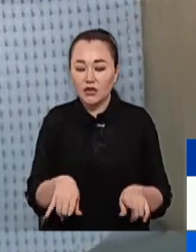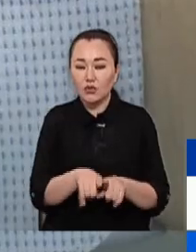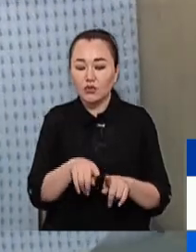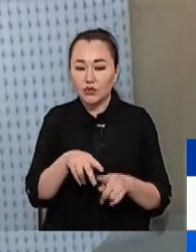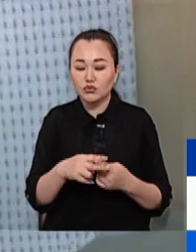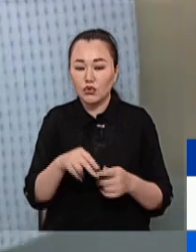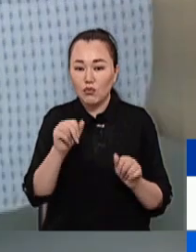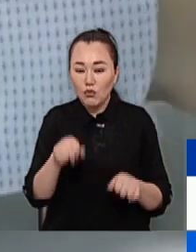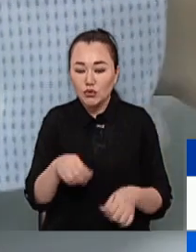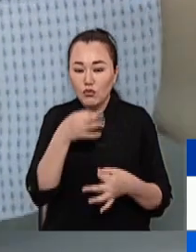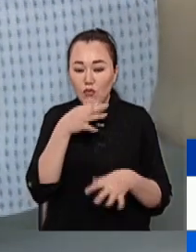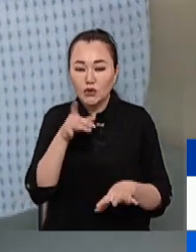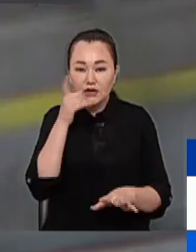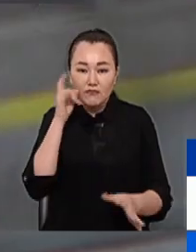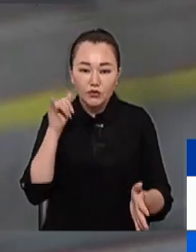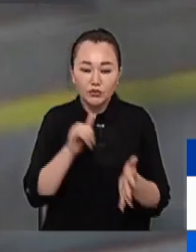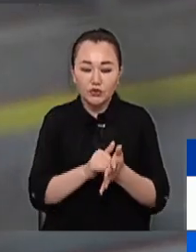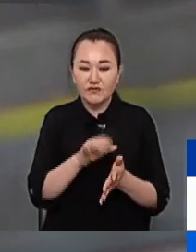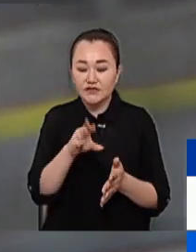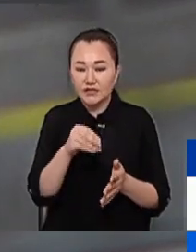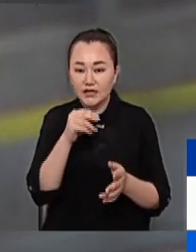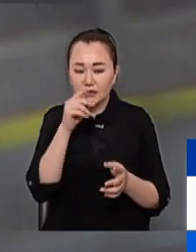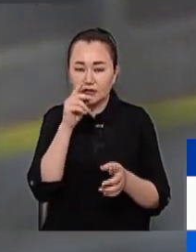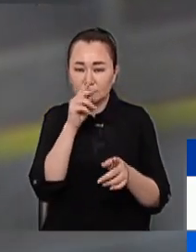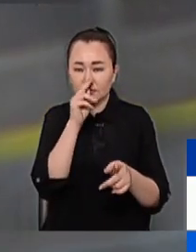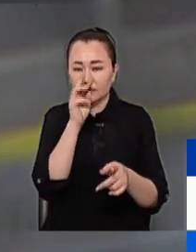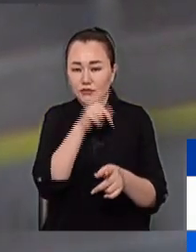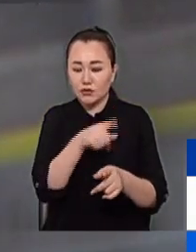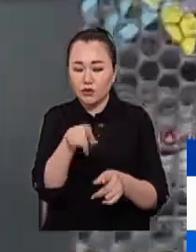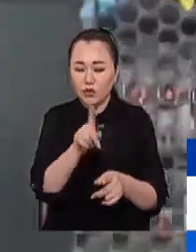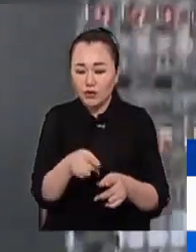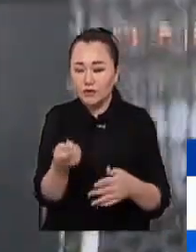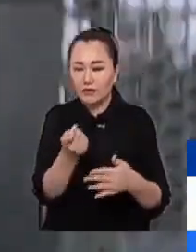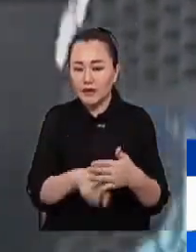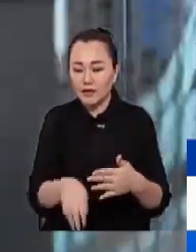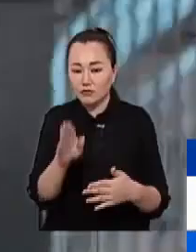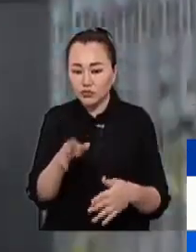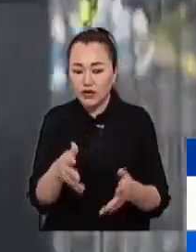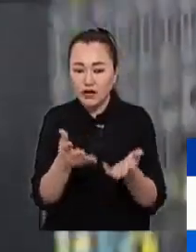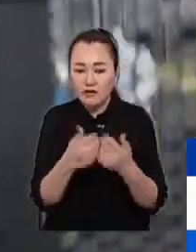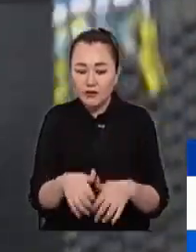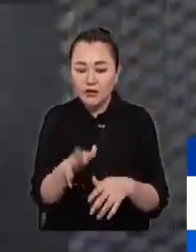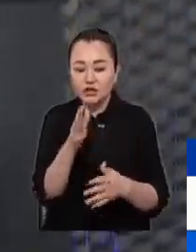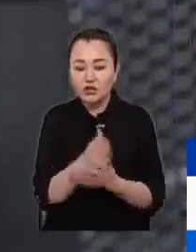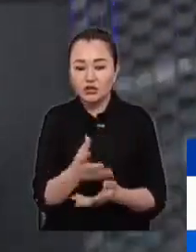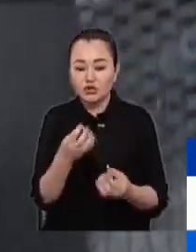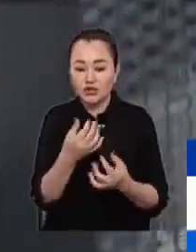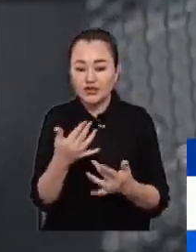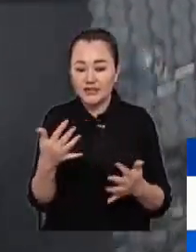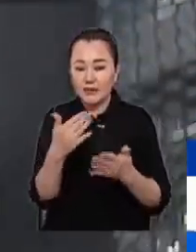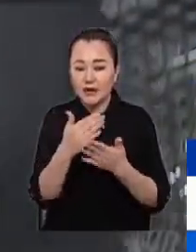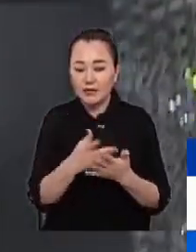можно установить на любом телефоне, и все подозрительные номера будут блокироваться. Помимо них, существует еще несколько программ